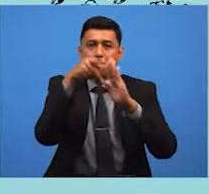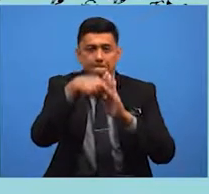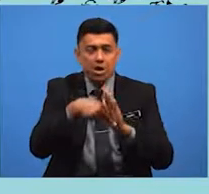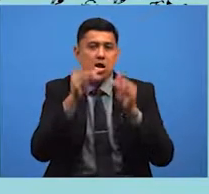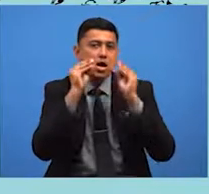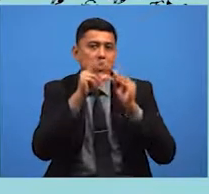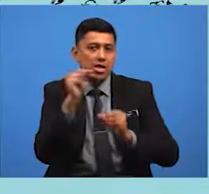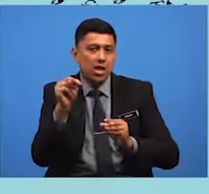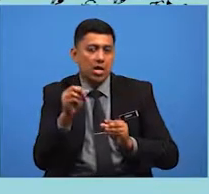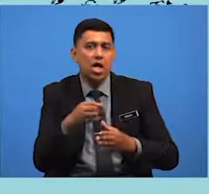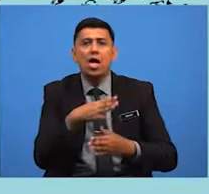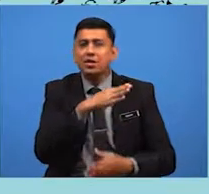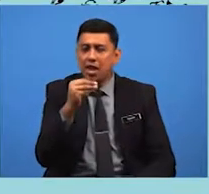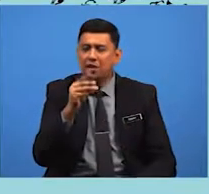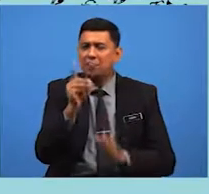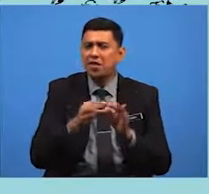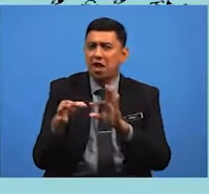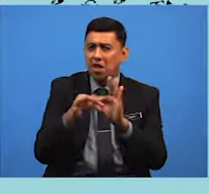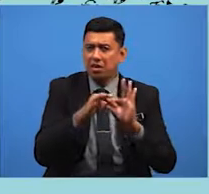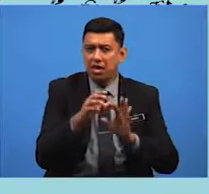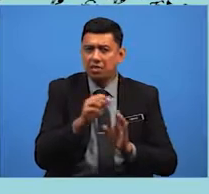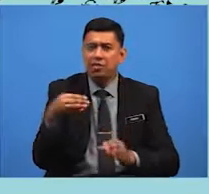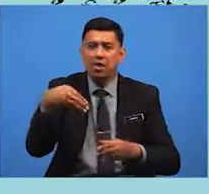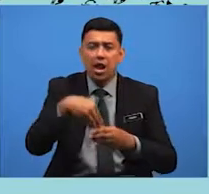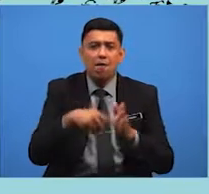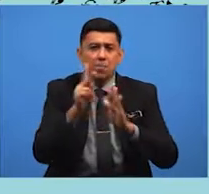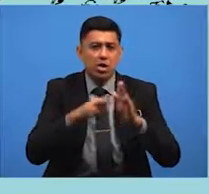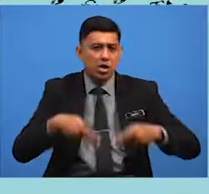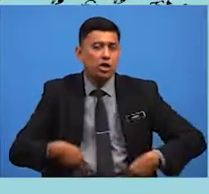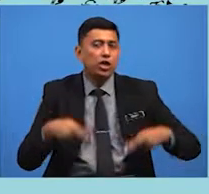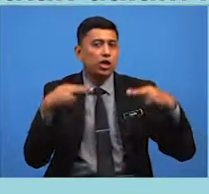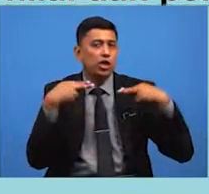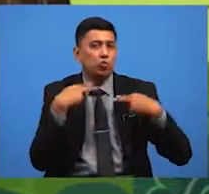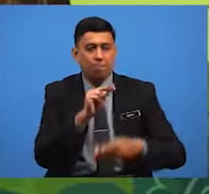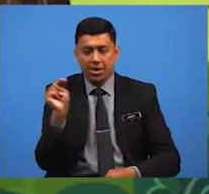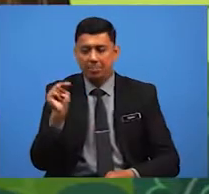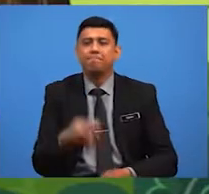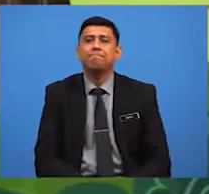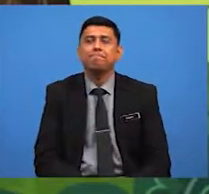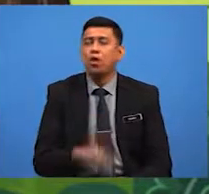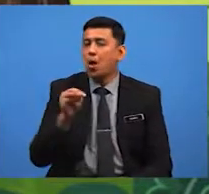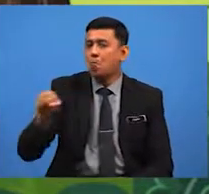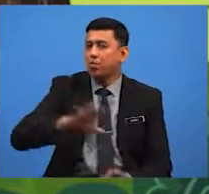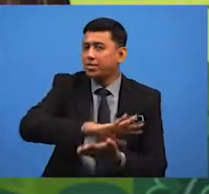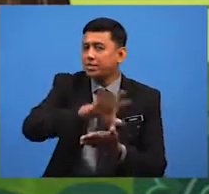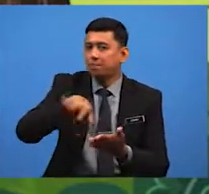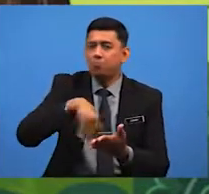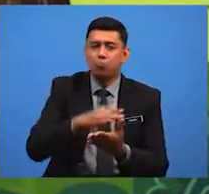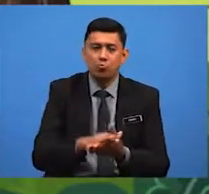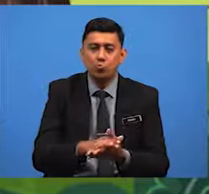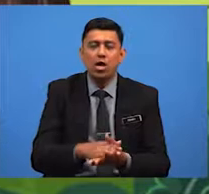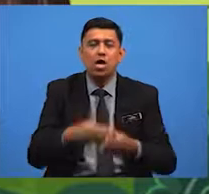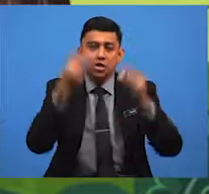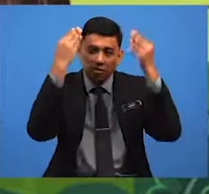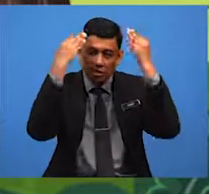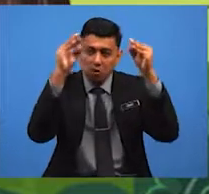pengajaran serta dikaitkan dalam kehidupan. Murid sekalian, cikgu ingin